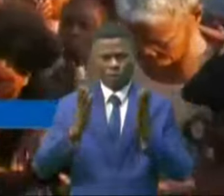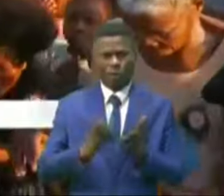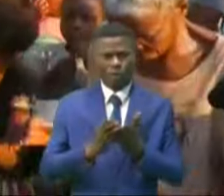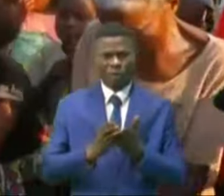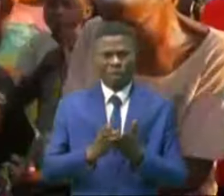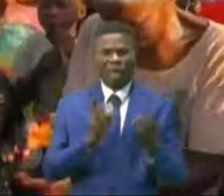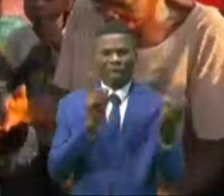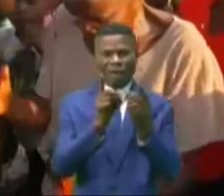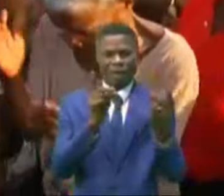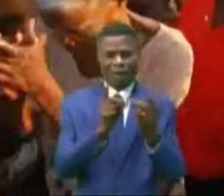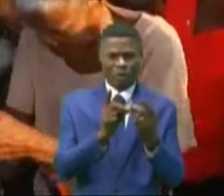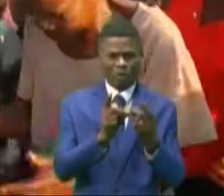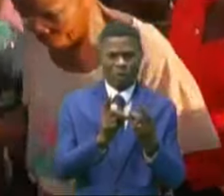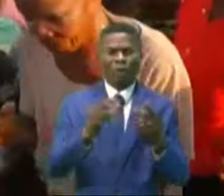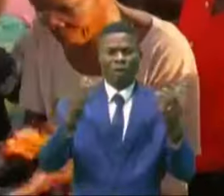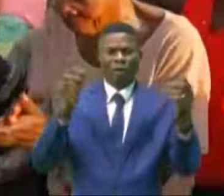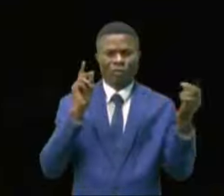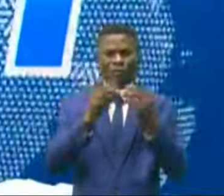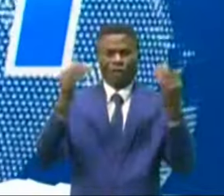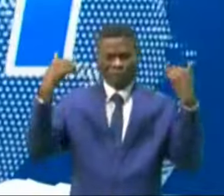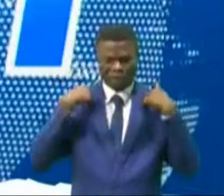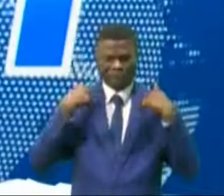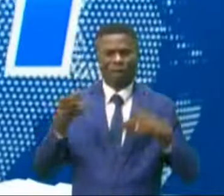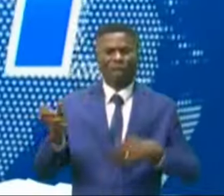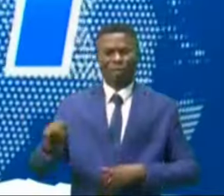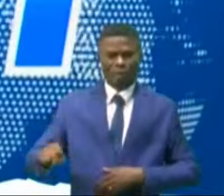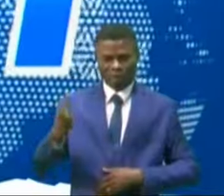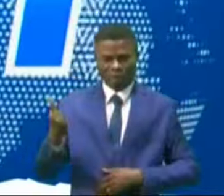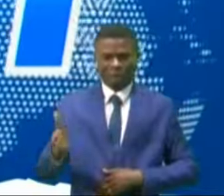rapprochant de ses dirigeants.